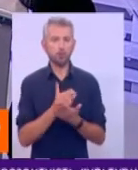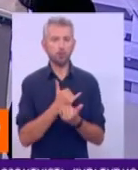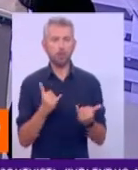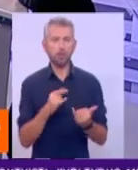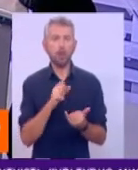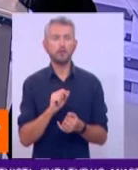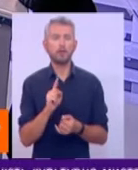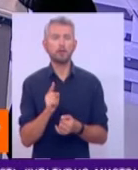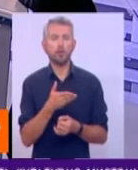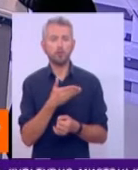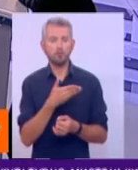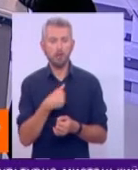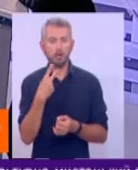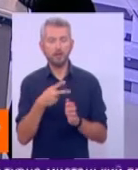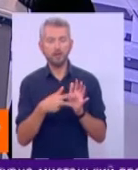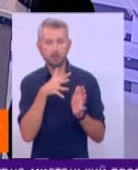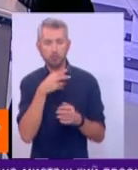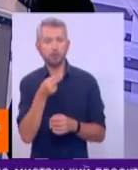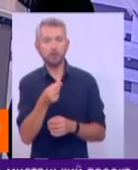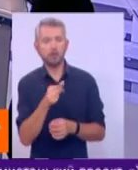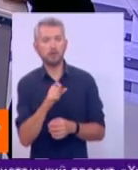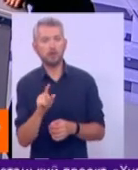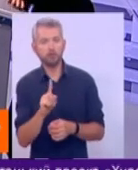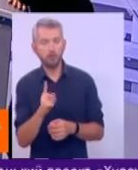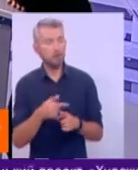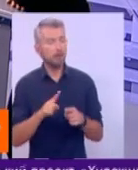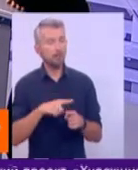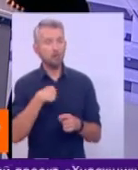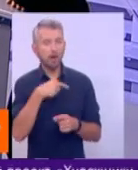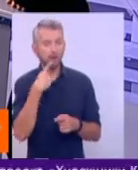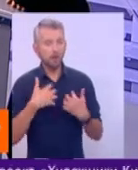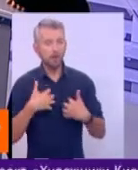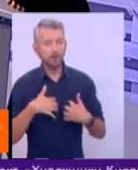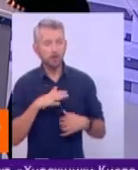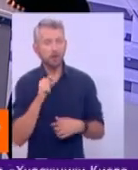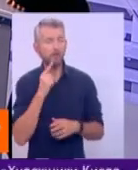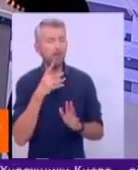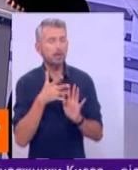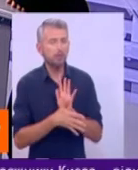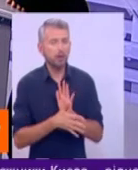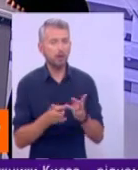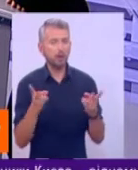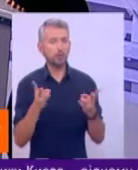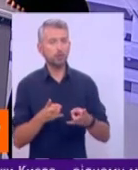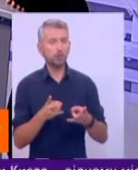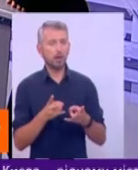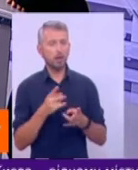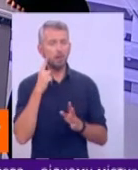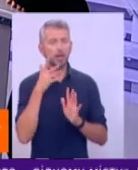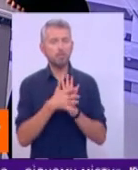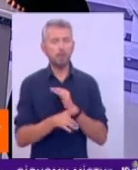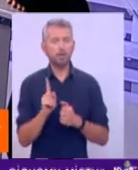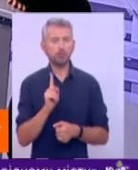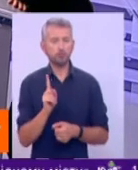за що ми платили гроші 28 років? Поэтому я говорю, не спішите. Ви розумієте, нужно понимать,